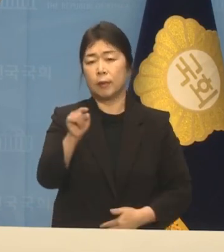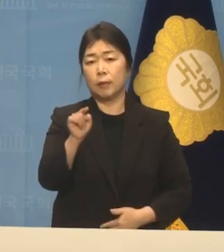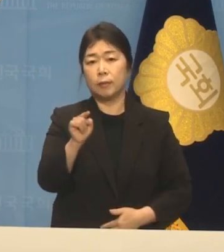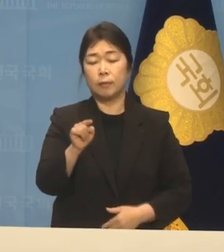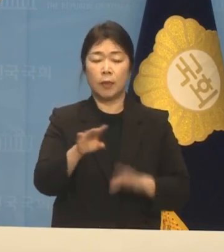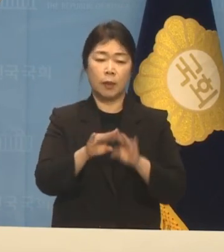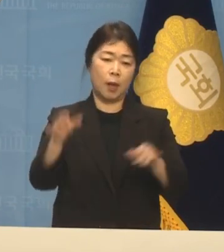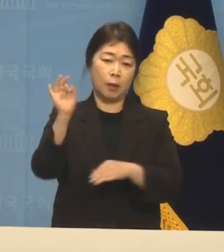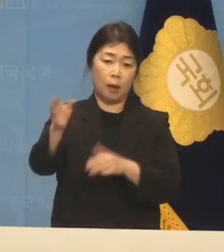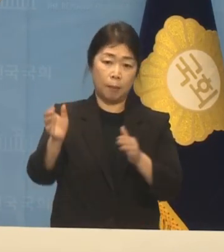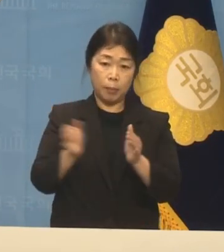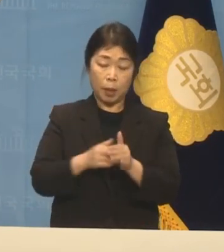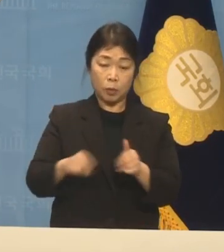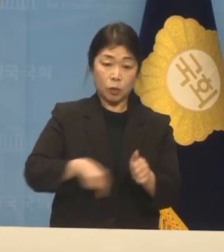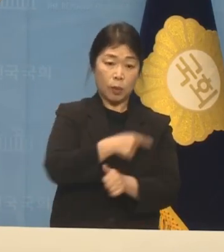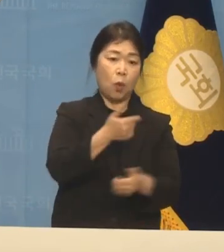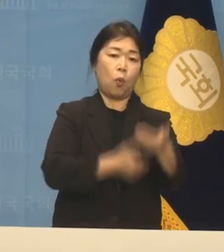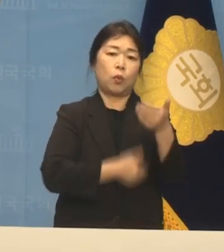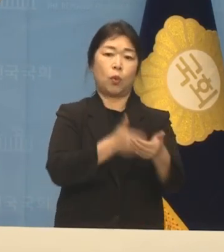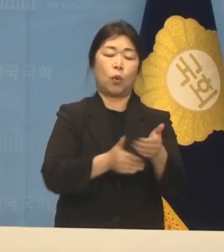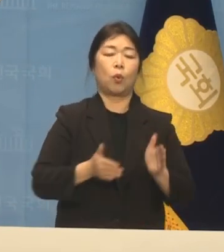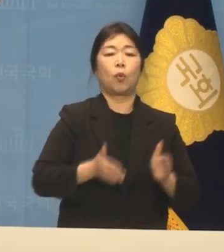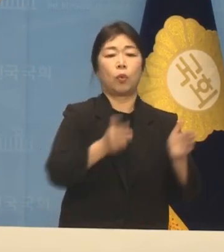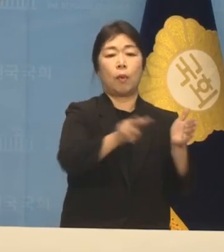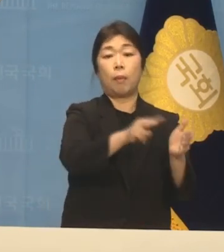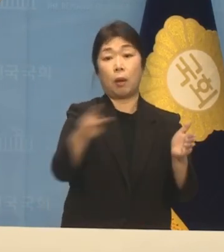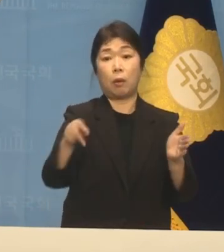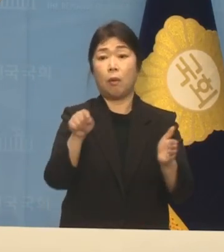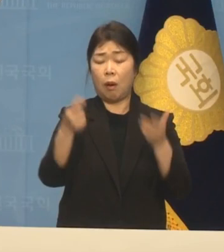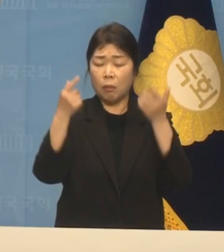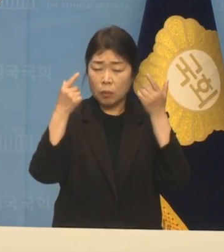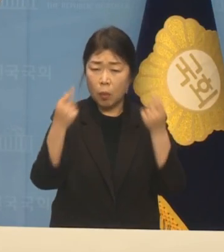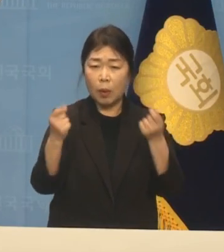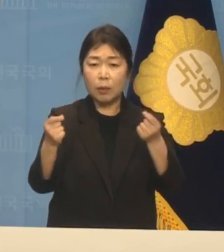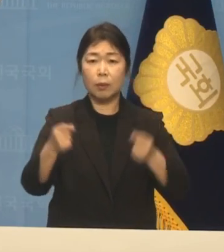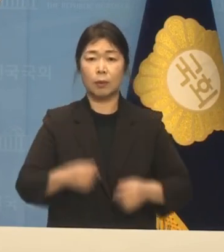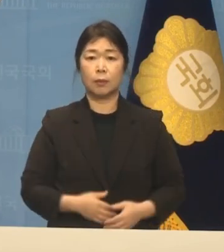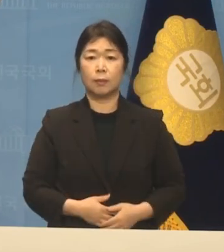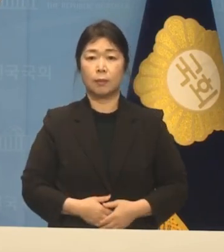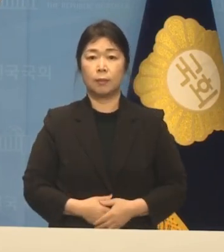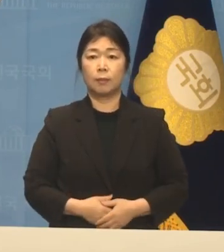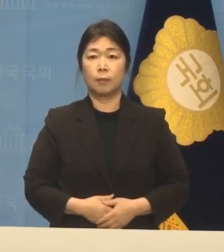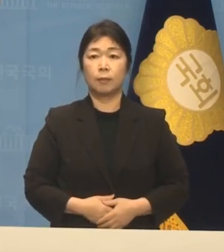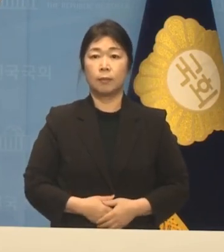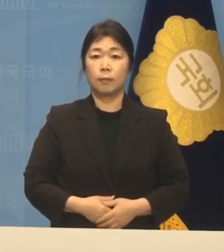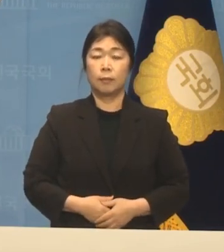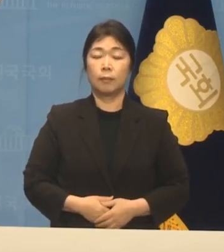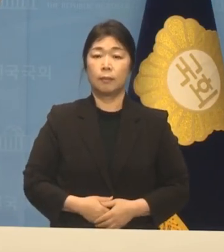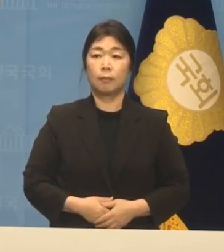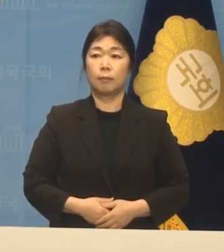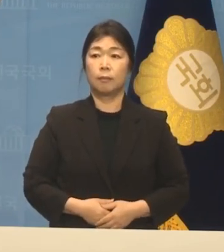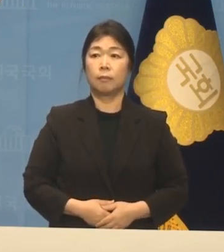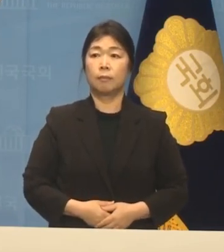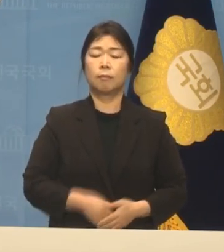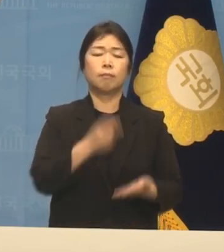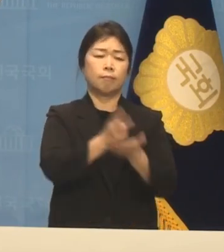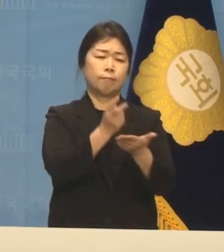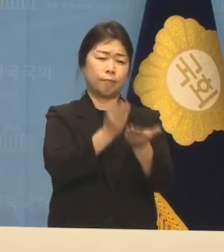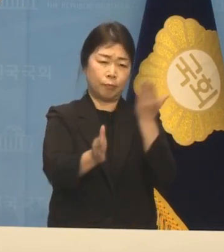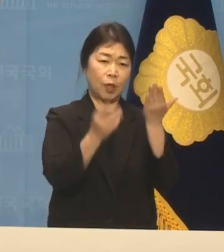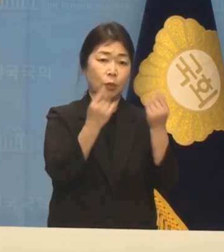땅 사놓고 주변에 고속도로 노선 변경한 것과 뭐가 다르다는 말입니까? 이해 충돌로